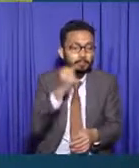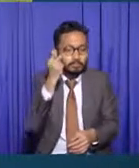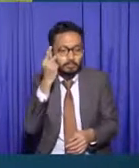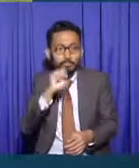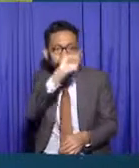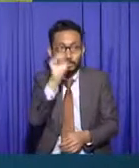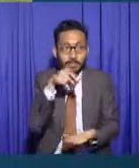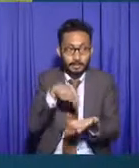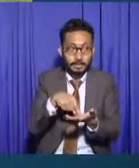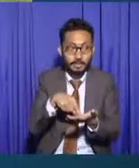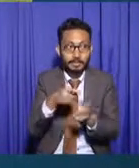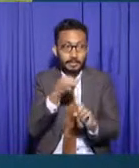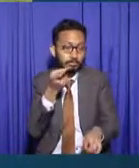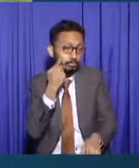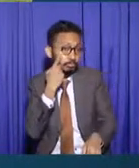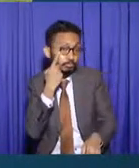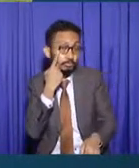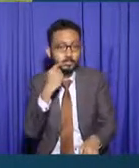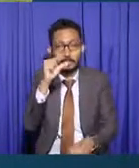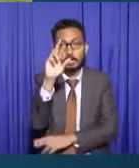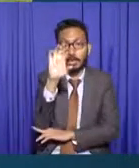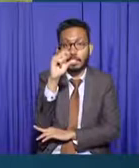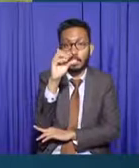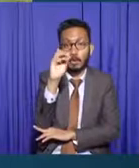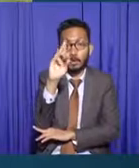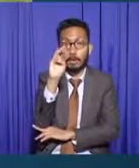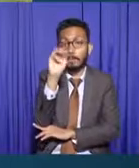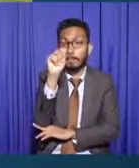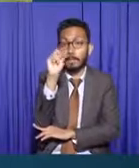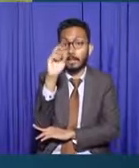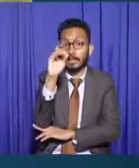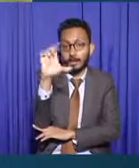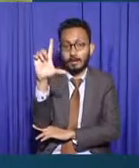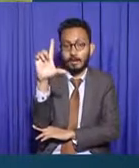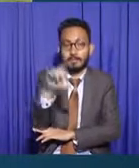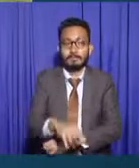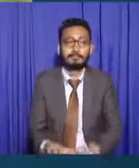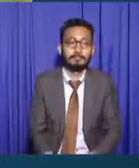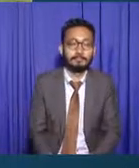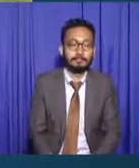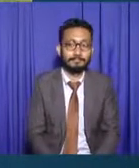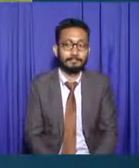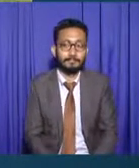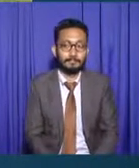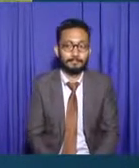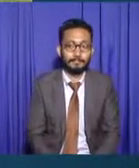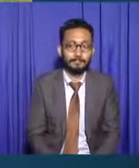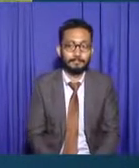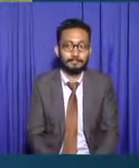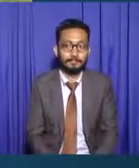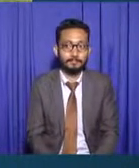Mari sama-sama kita terkai jadi kita coba memahami berkari ini